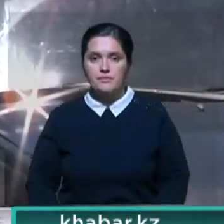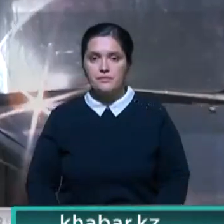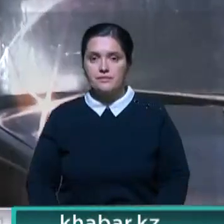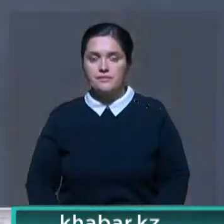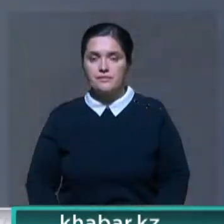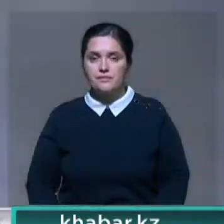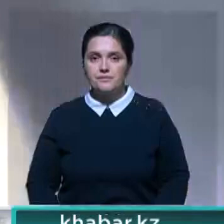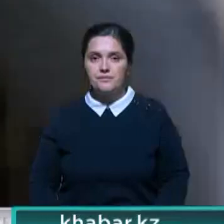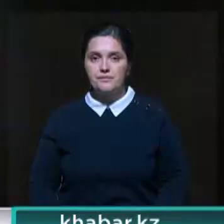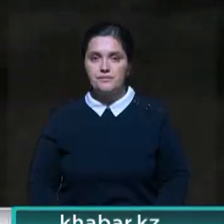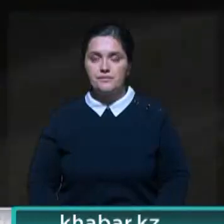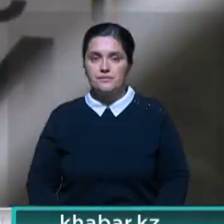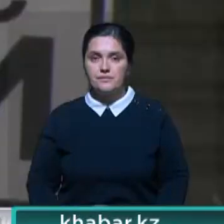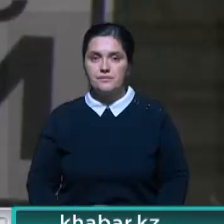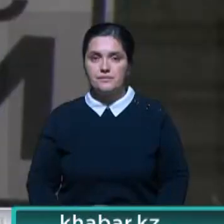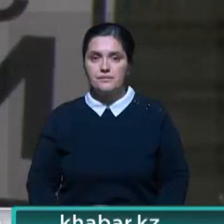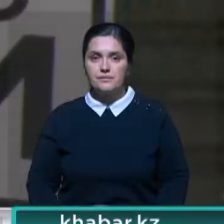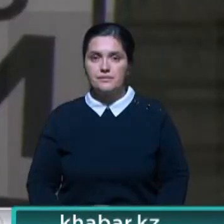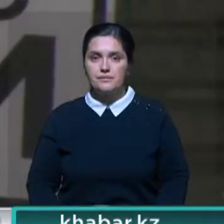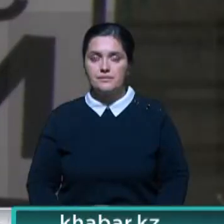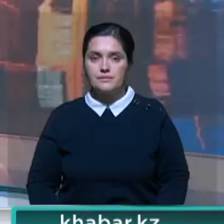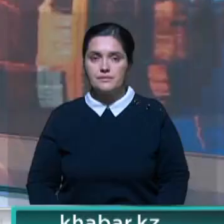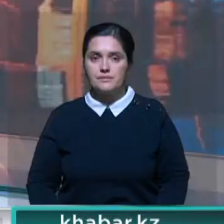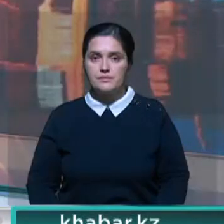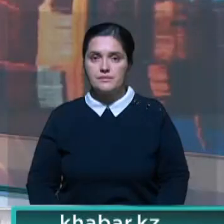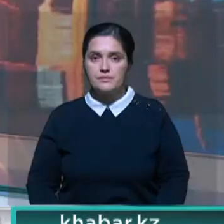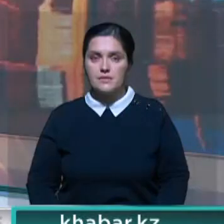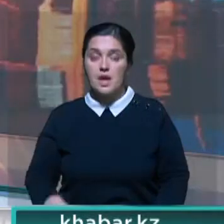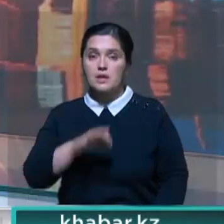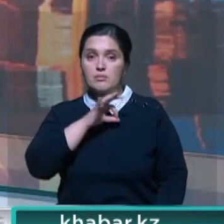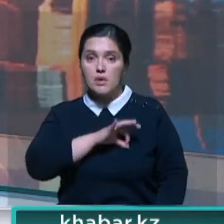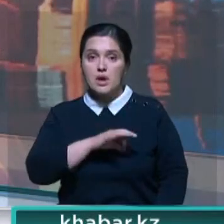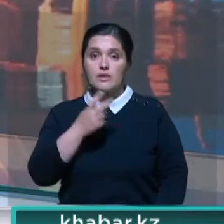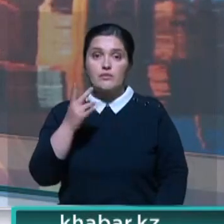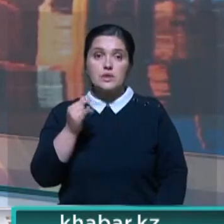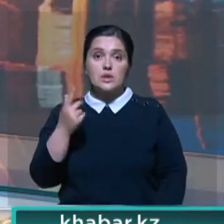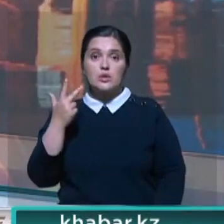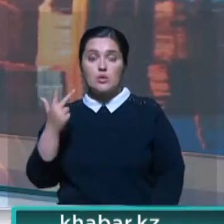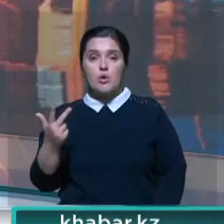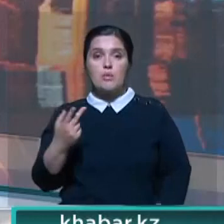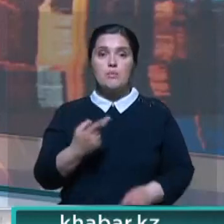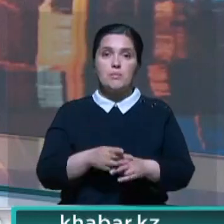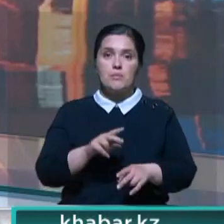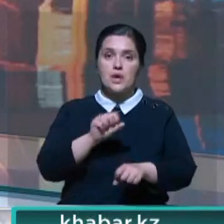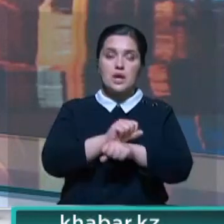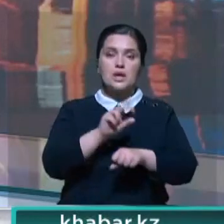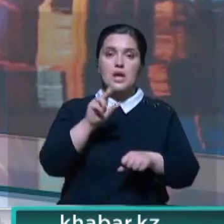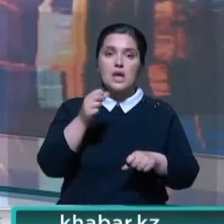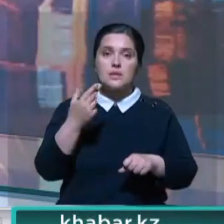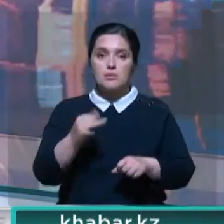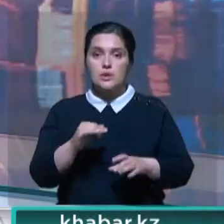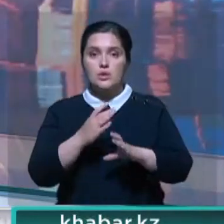Абин Нарынбаев, итоги дня, Алматинская область. Эксплуатация двух из трех выносных